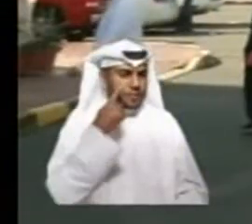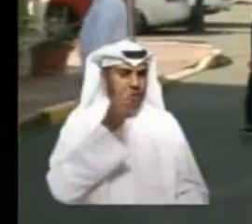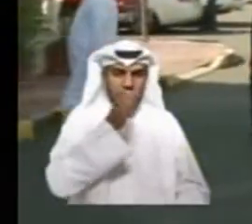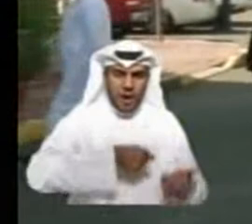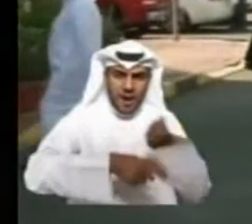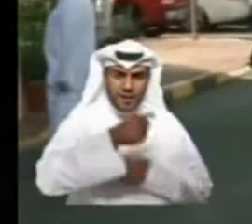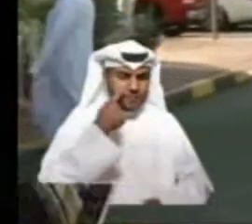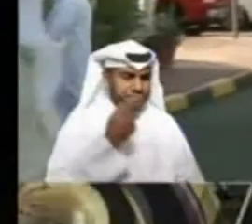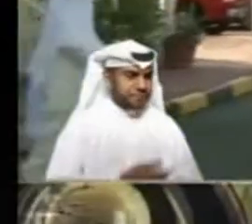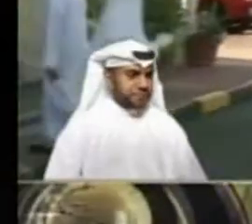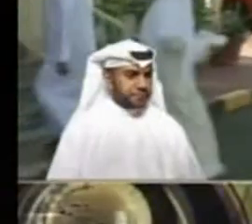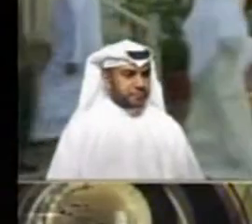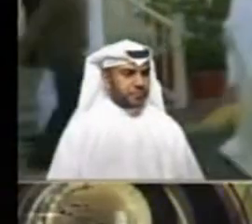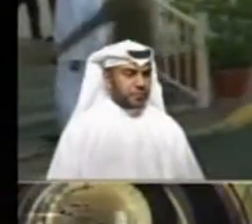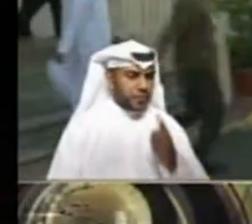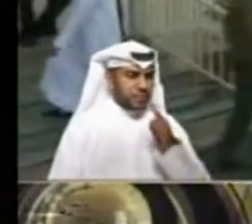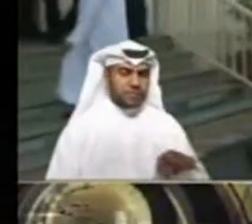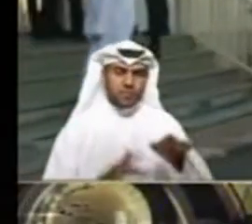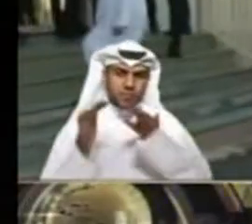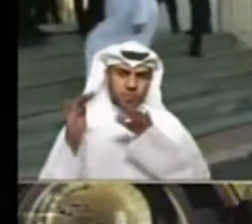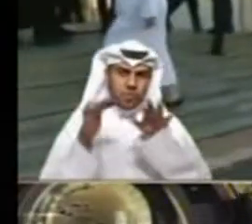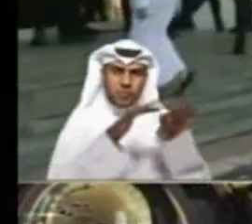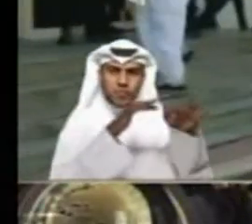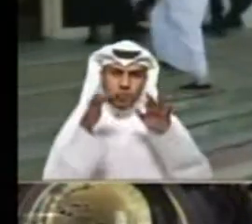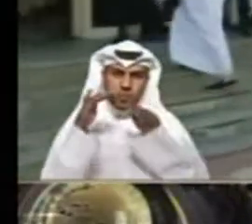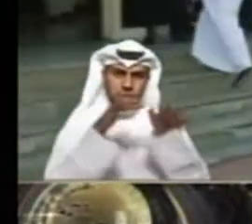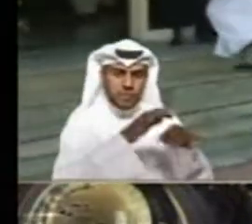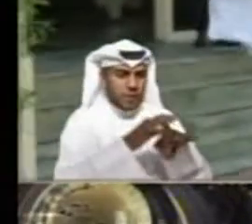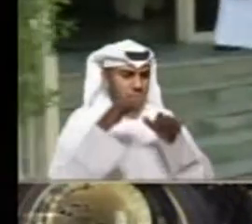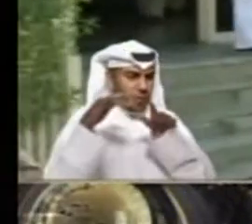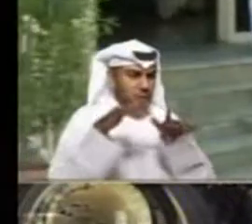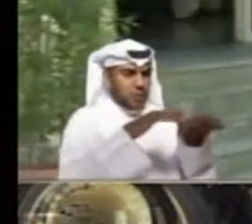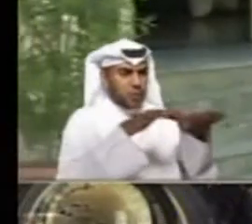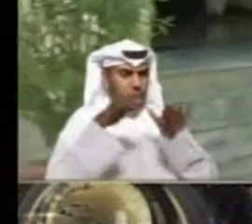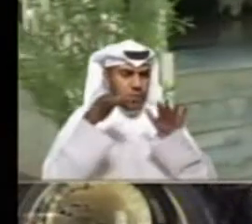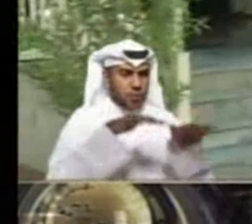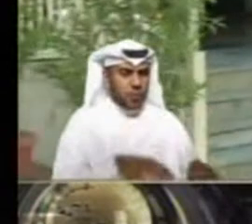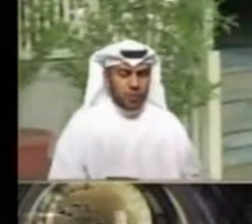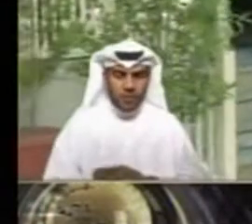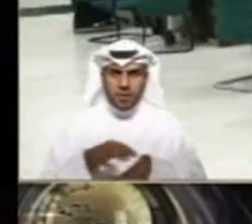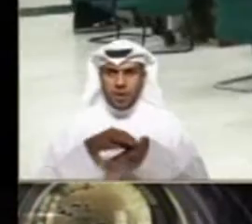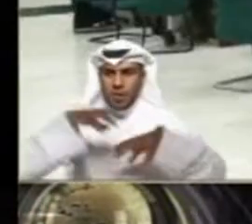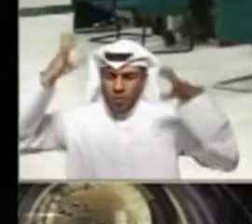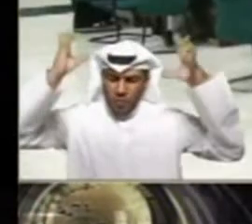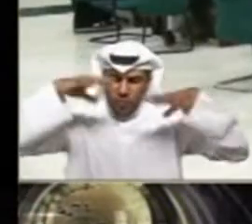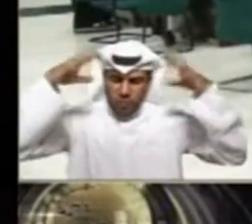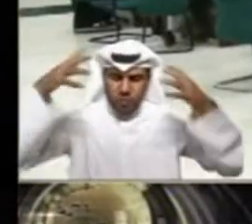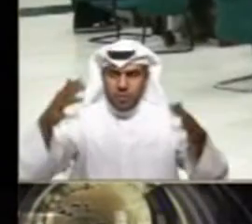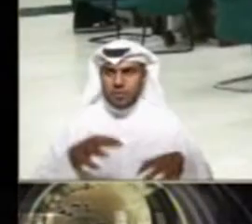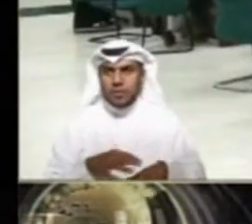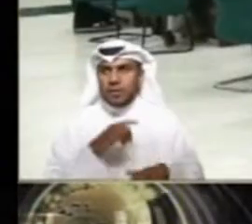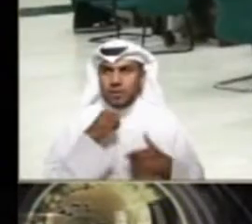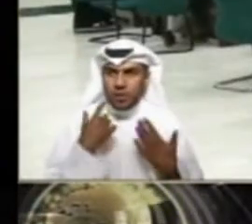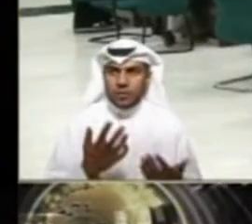انطلقت في مقر هيئة التعويضات عملية استقبال طلبات تعويض المواطنين والمقيمين جراء